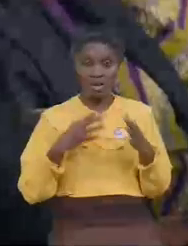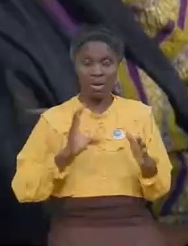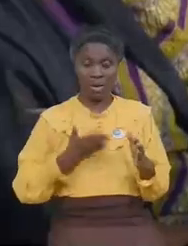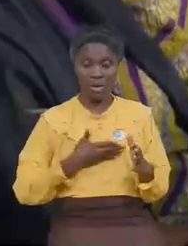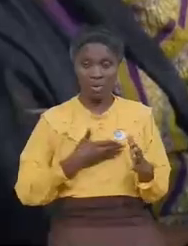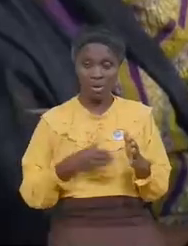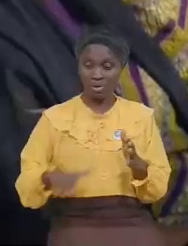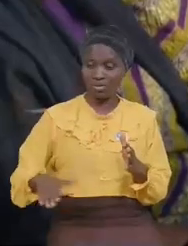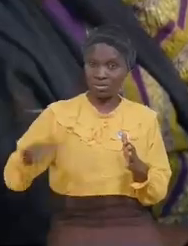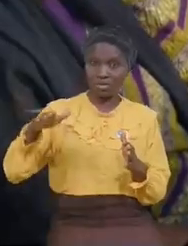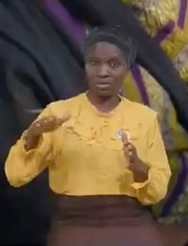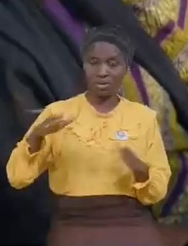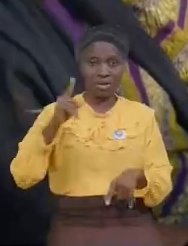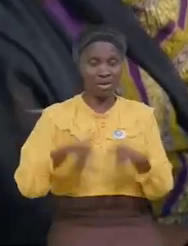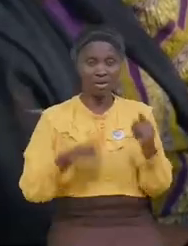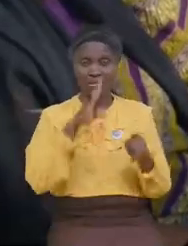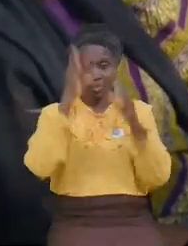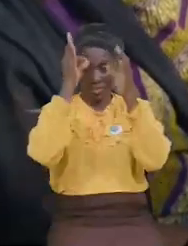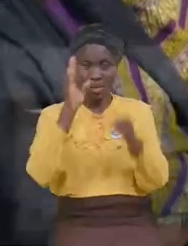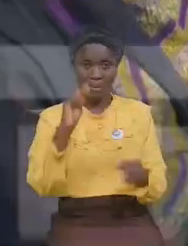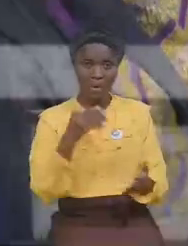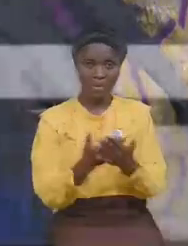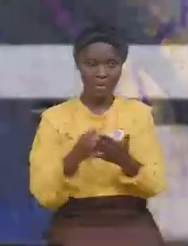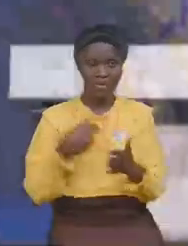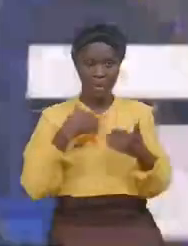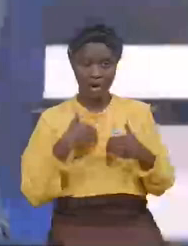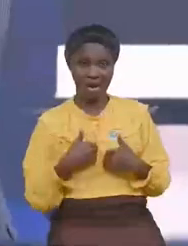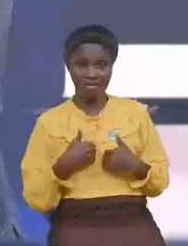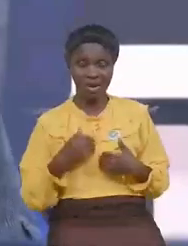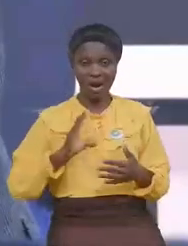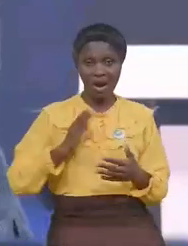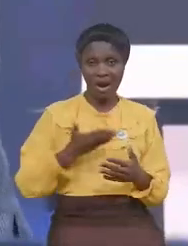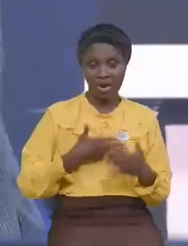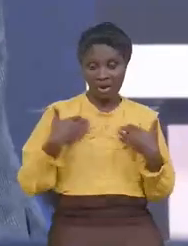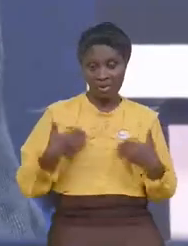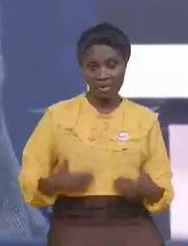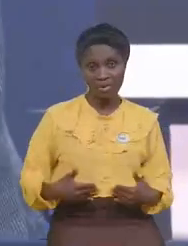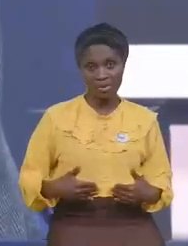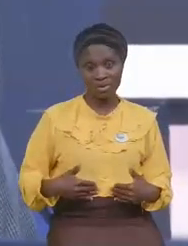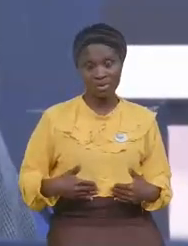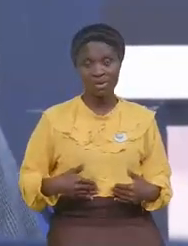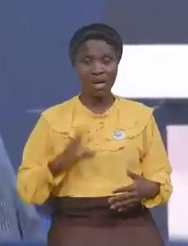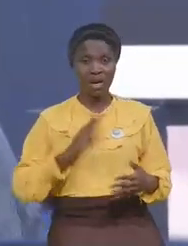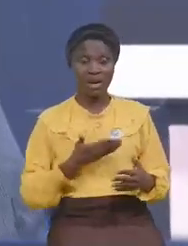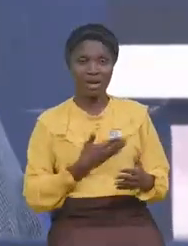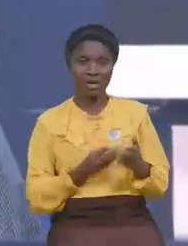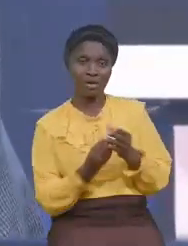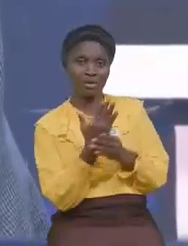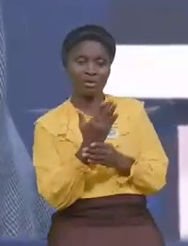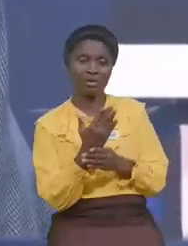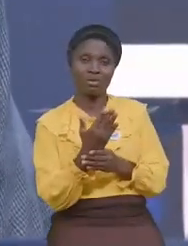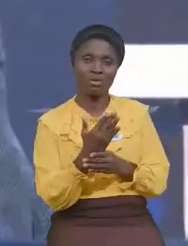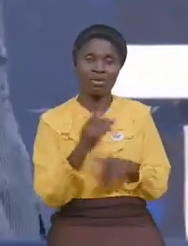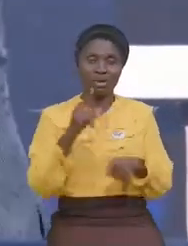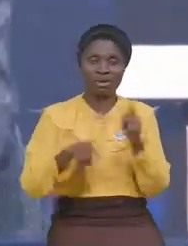par notre argent. Notre taille, position devant le ciel, n'est pas déterminée par ce qu'on